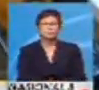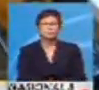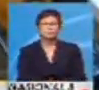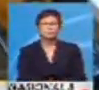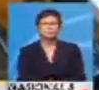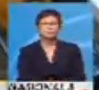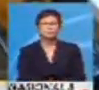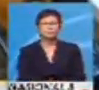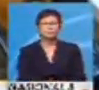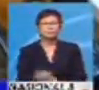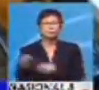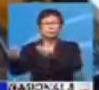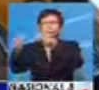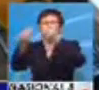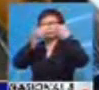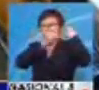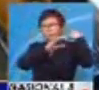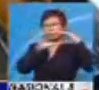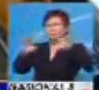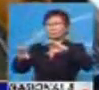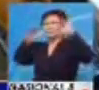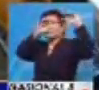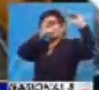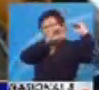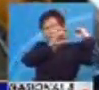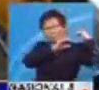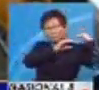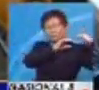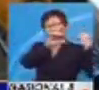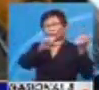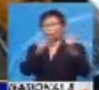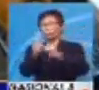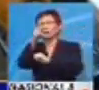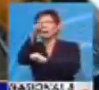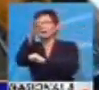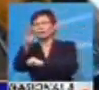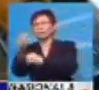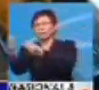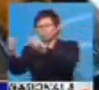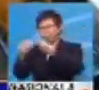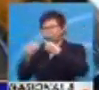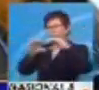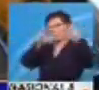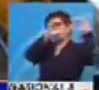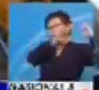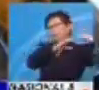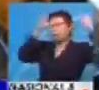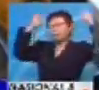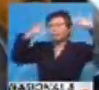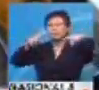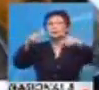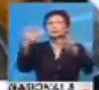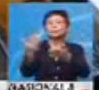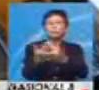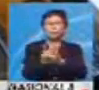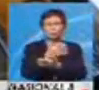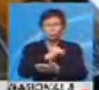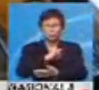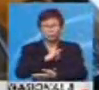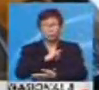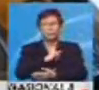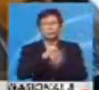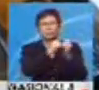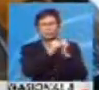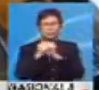amanah yang diberi oleh saya selaku presiden yang mau untuk